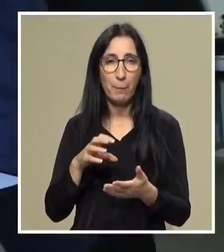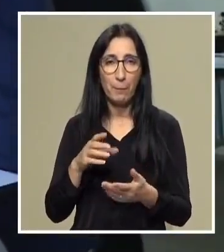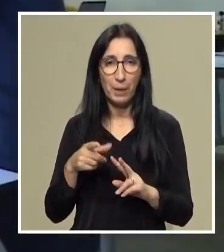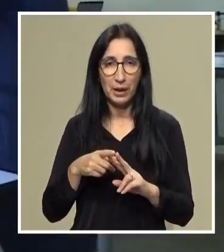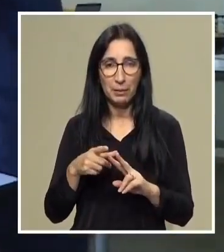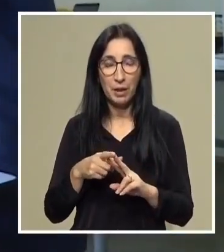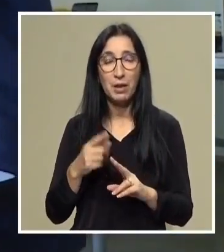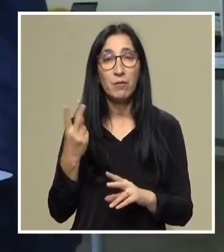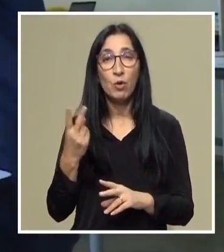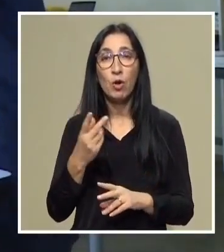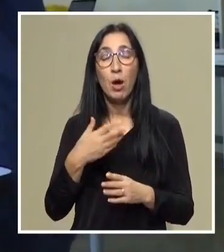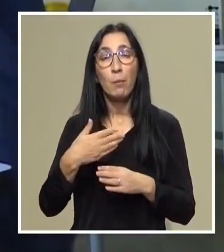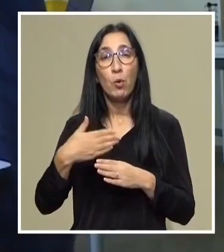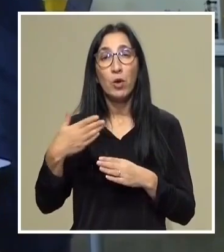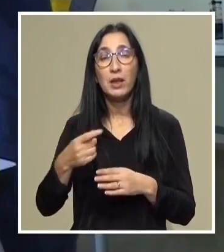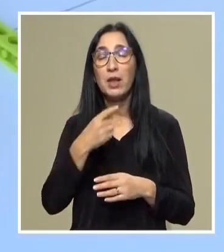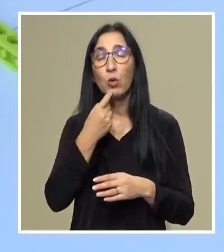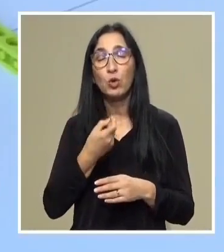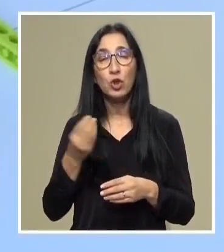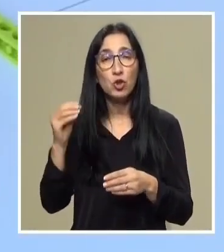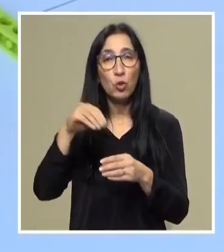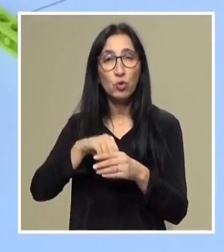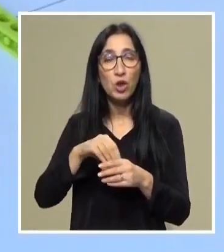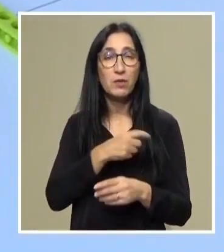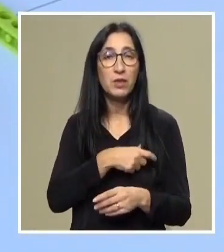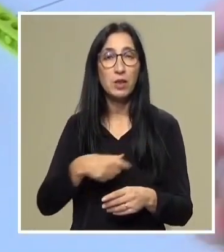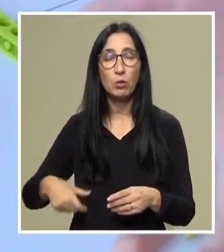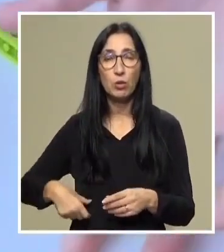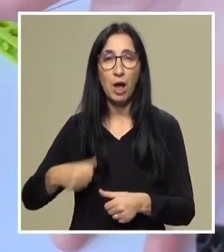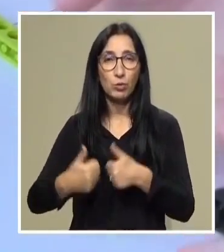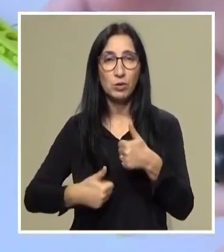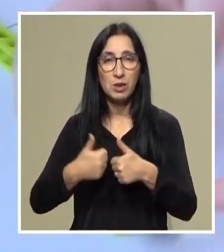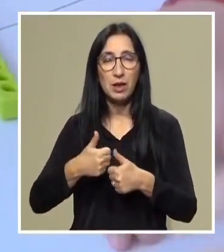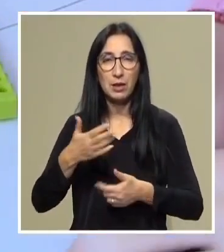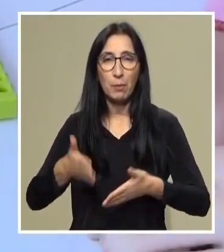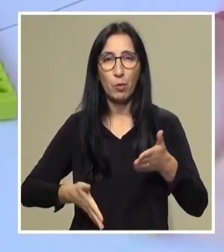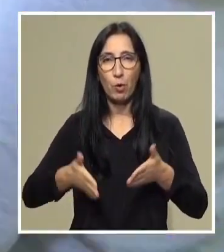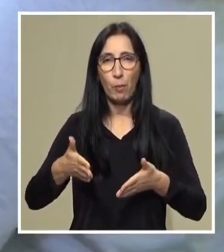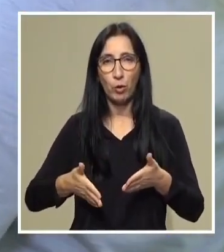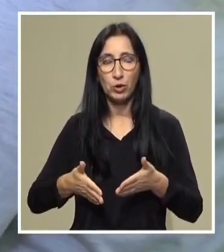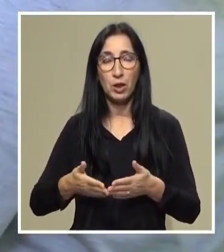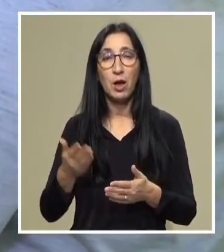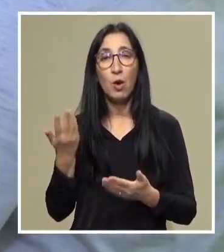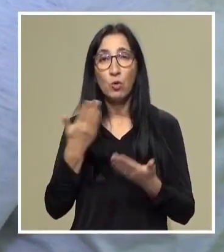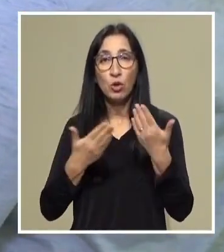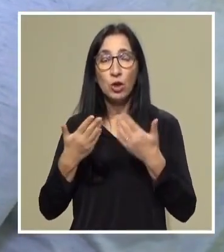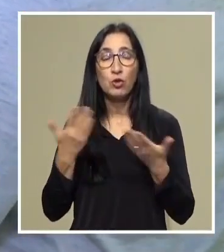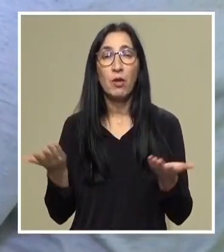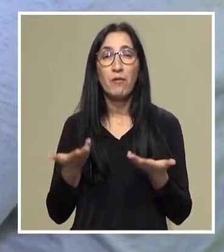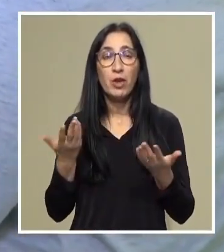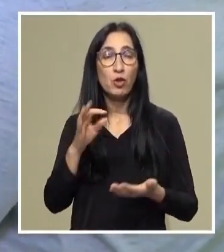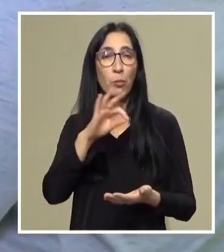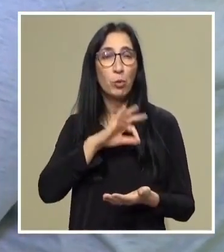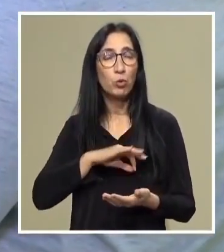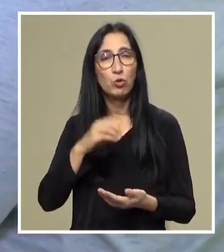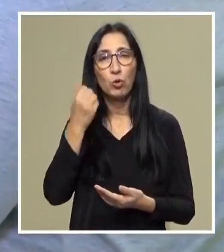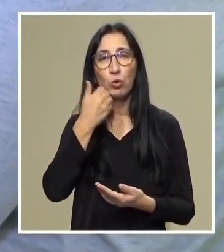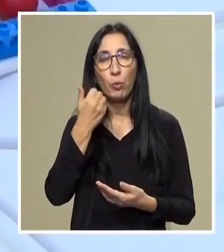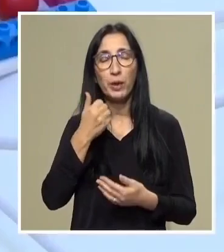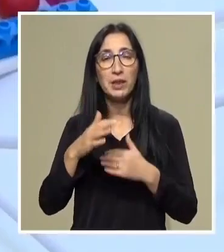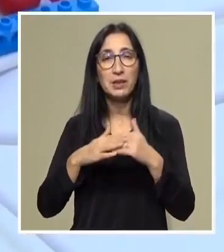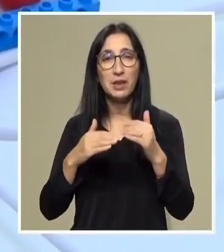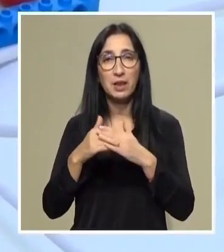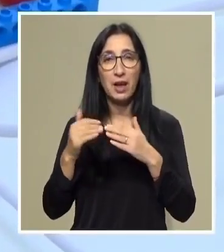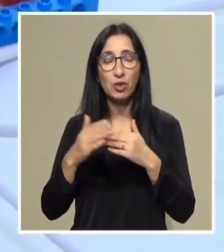За втора поредна година учениците ще участват в национално състезание по роботика. Училището вече е получило одобрение за